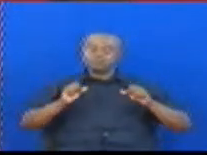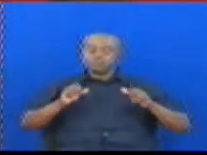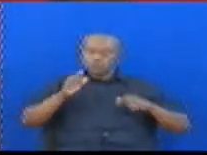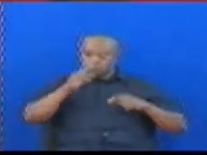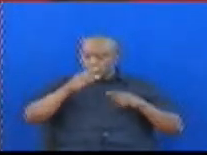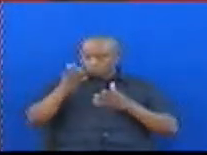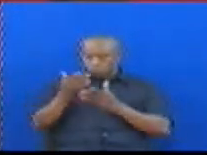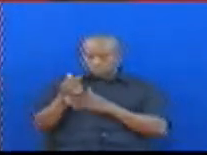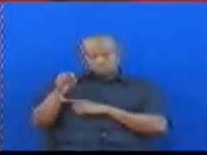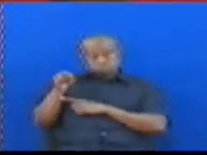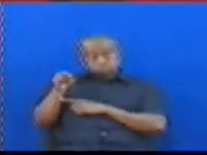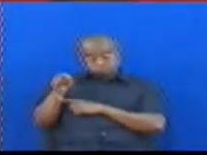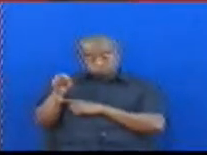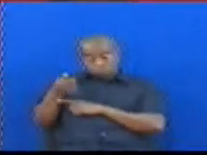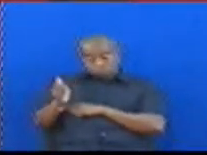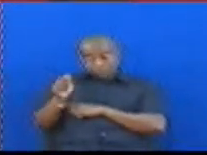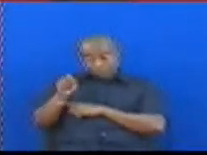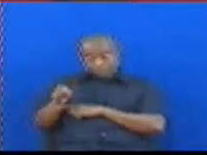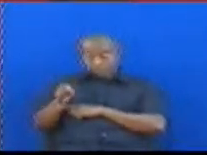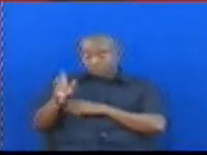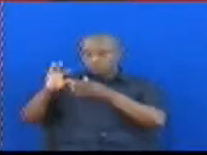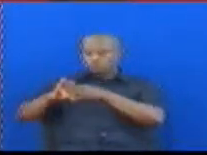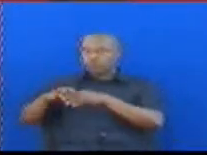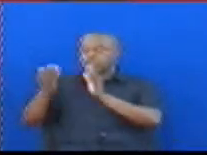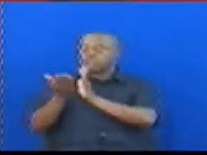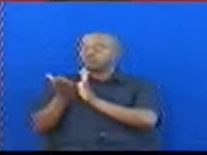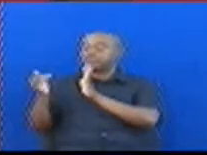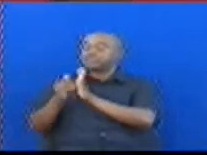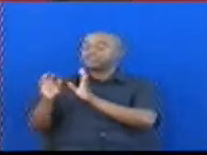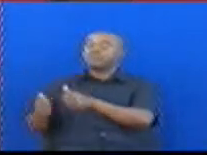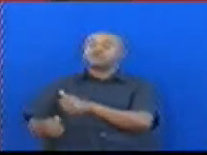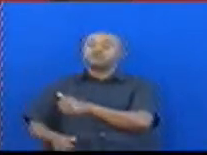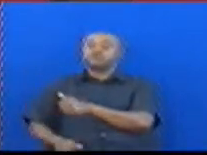school. Inaondolea hili sharti. Kwa hiyo wao wanaweza